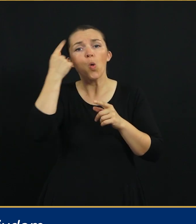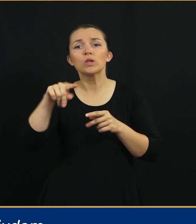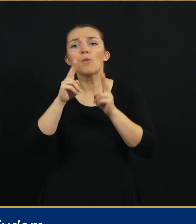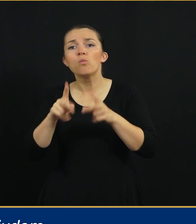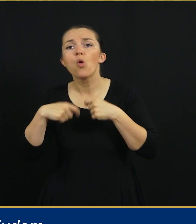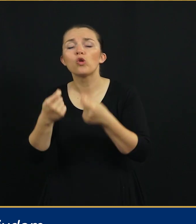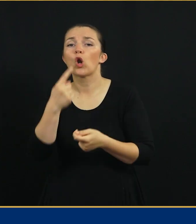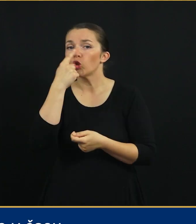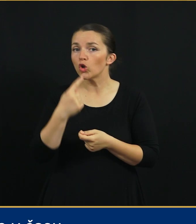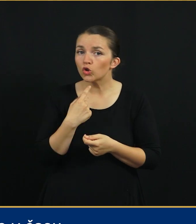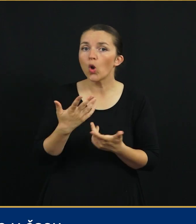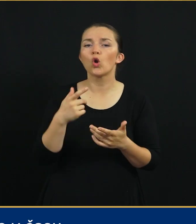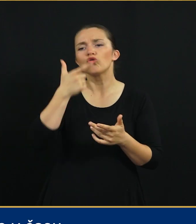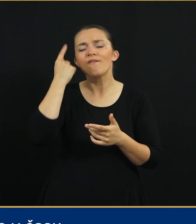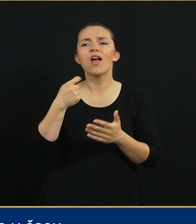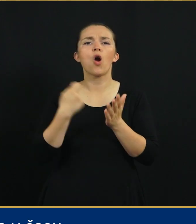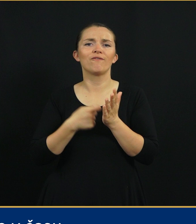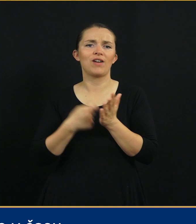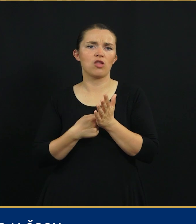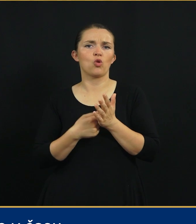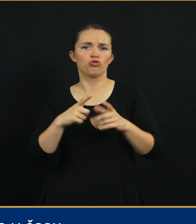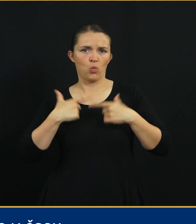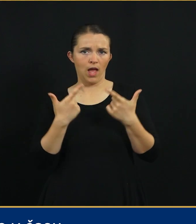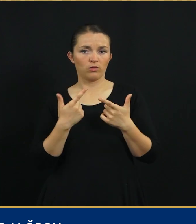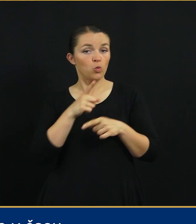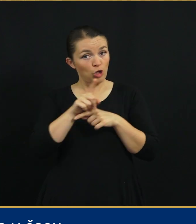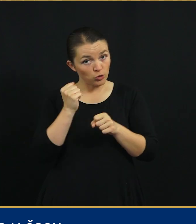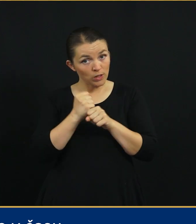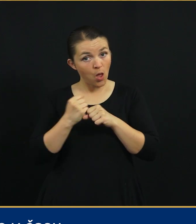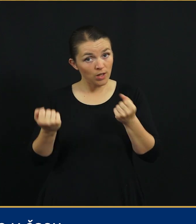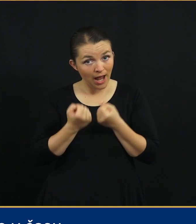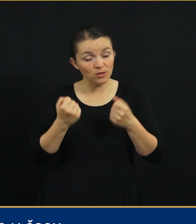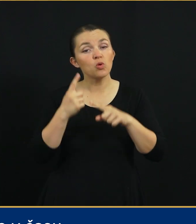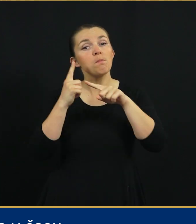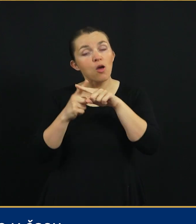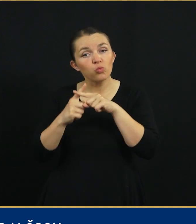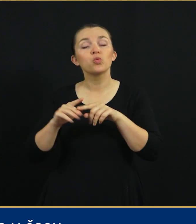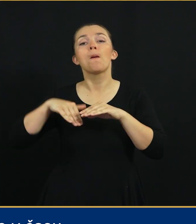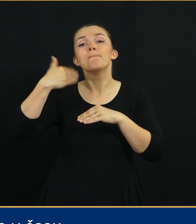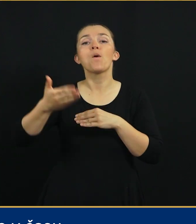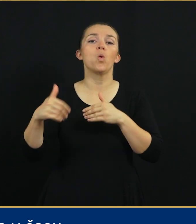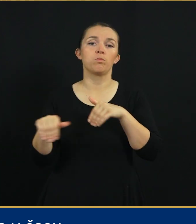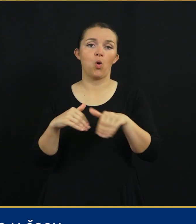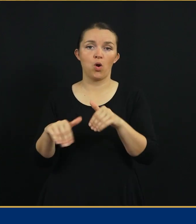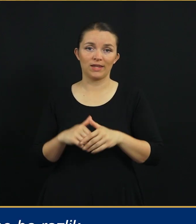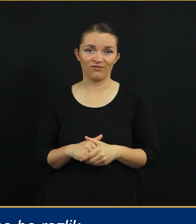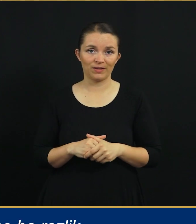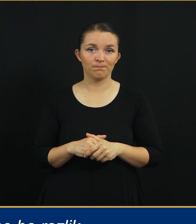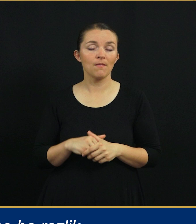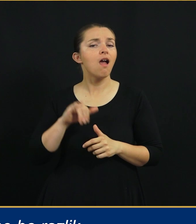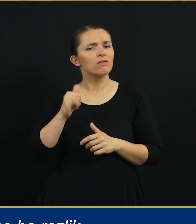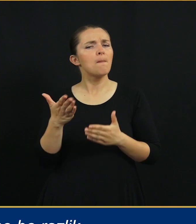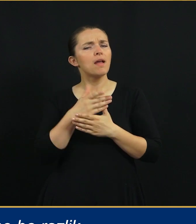omogočalo dostojno, človeka vredno življenje, tako v času delovne aktivnosti, kot tudi po upokojitvi. in da